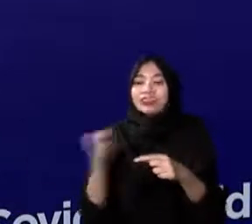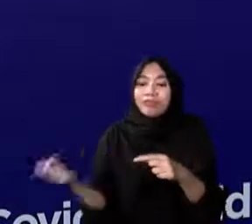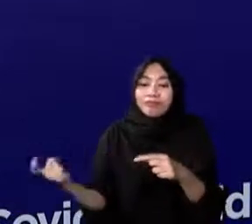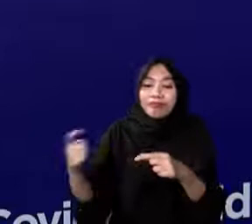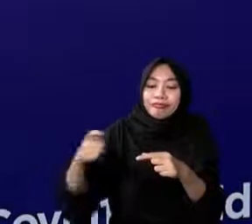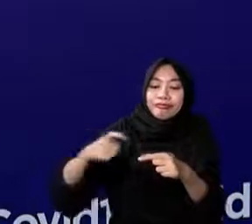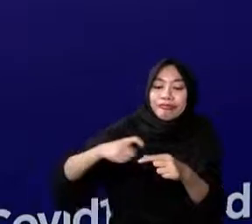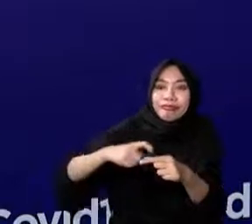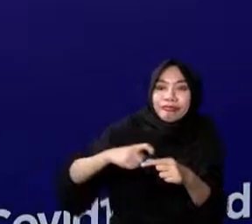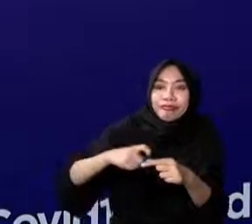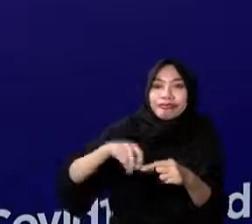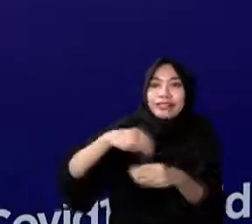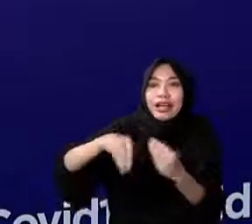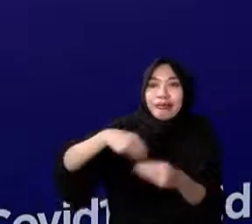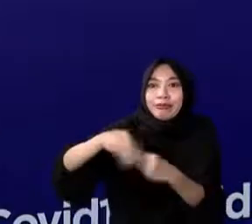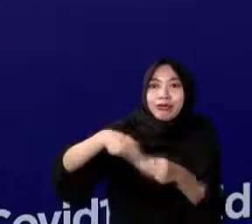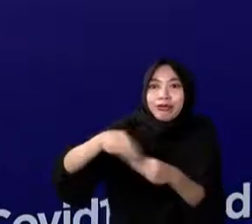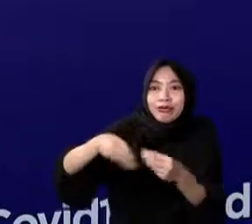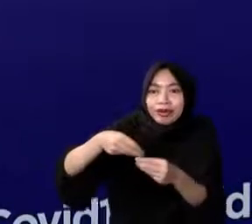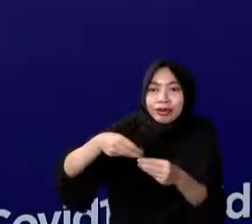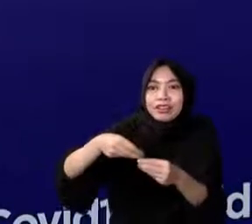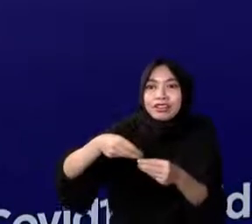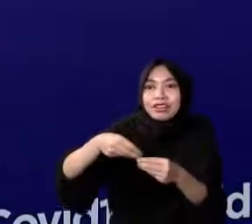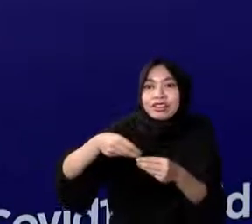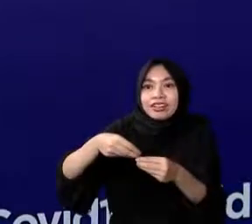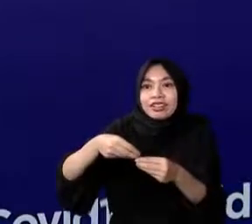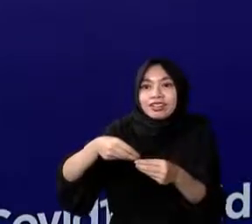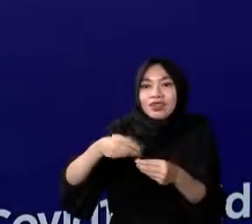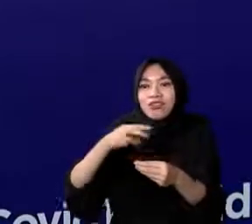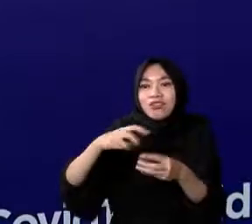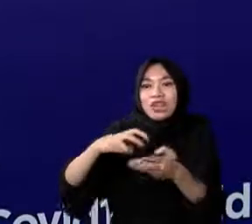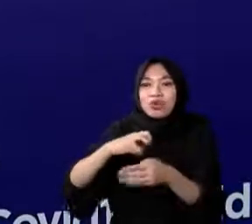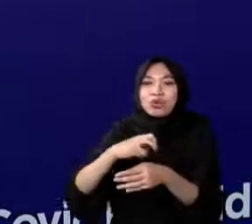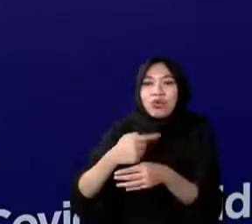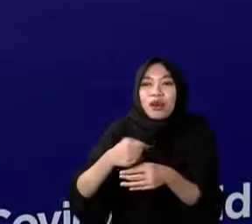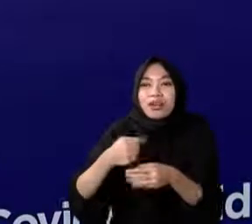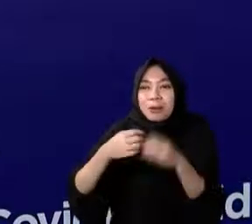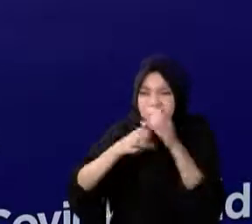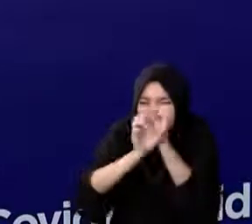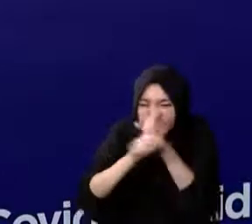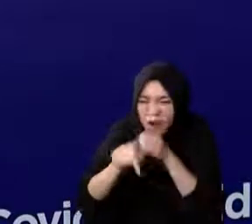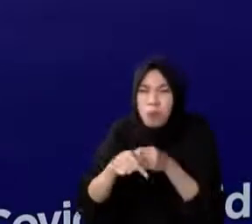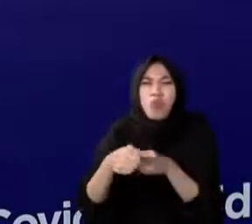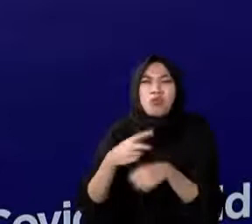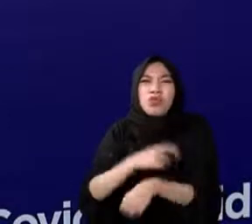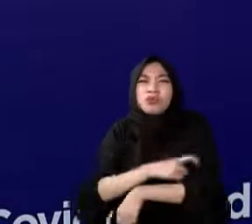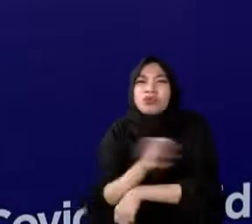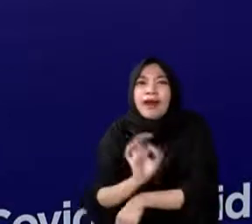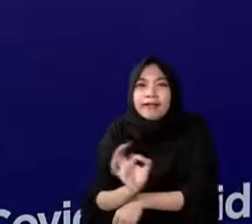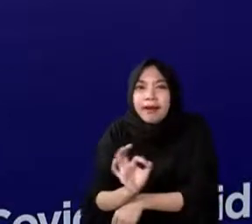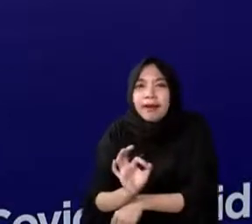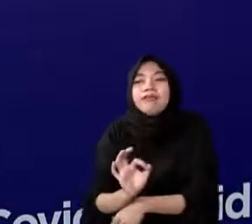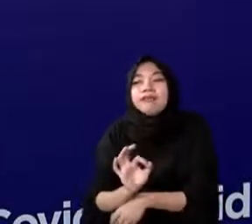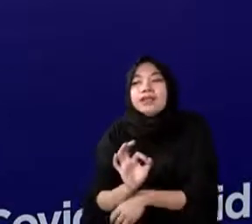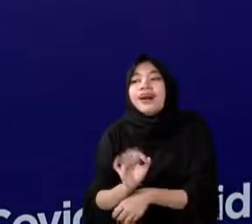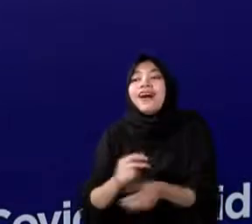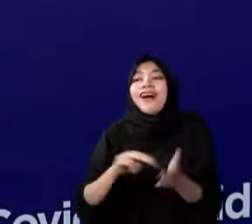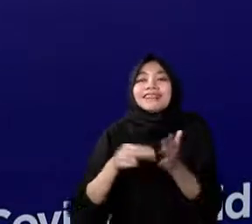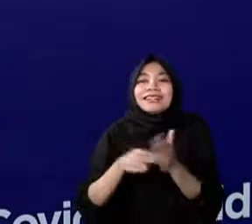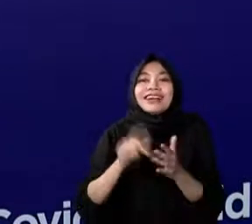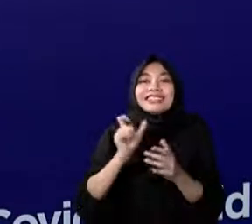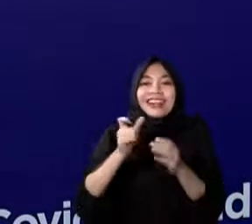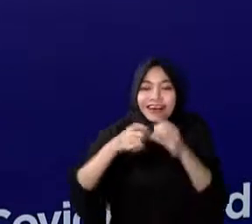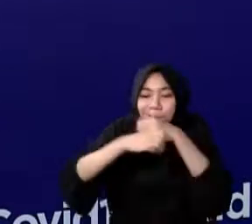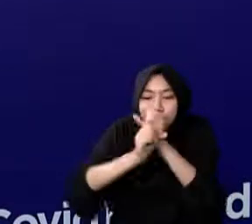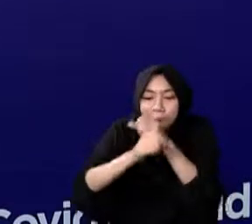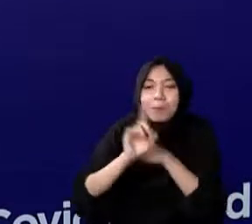kedua, jangan-jangan karena pengambilan spesimennya tidak benar, viral load-nya kurang sehingga tidak terdeteksi di laboratorium. Jadi memang ada beberapa hal. Namun di sini